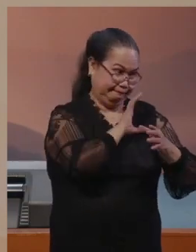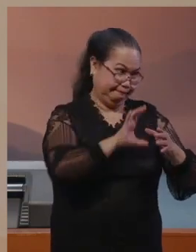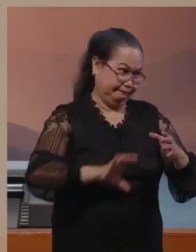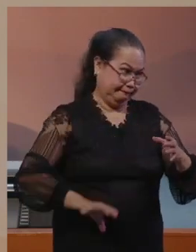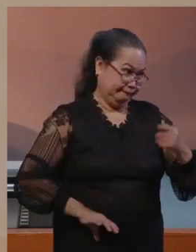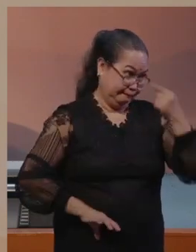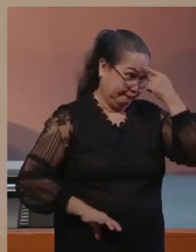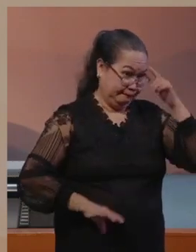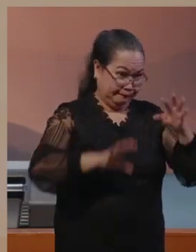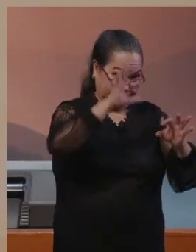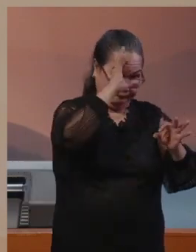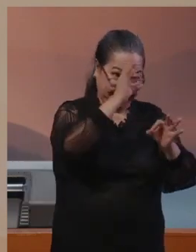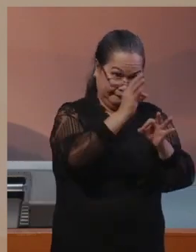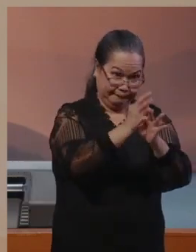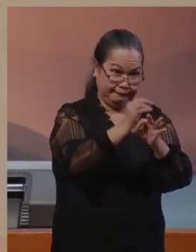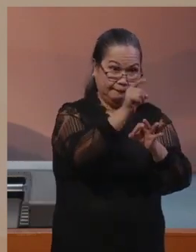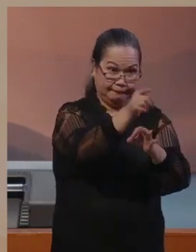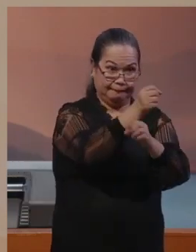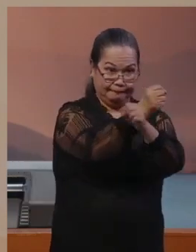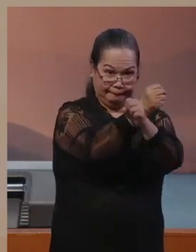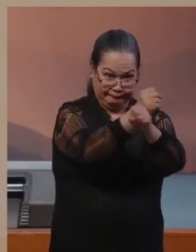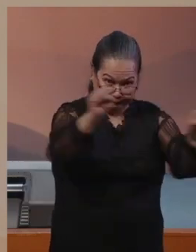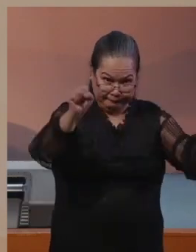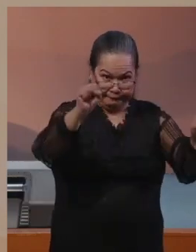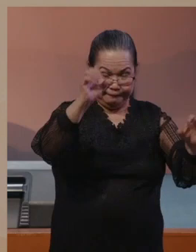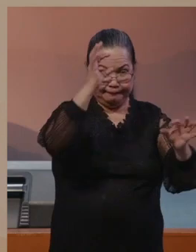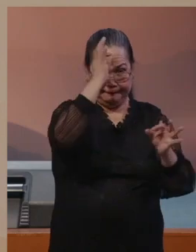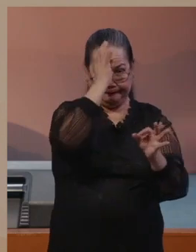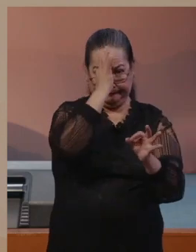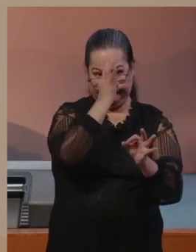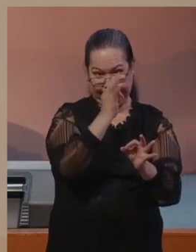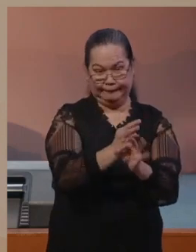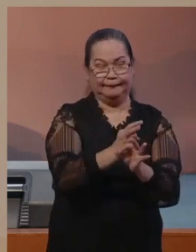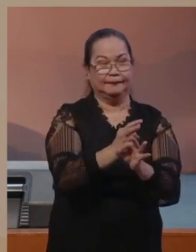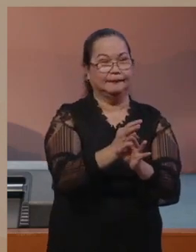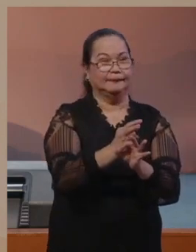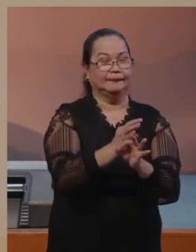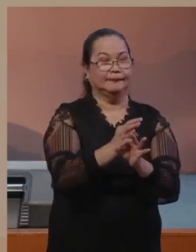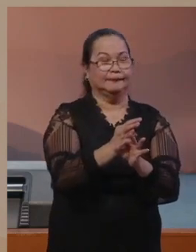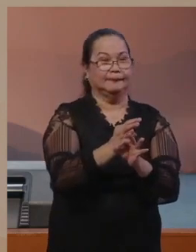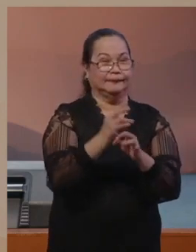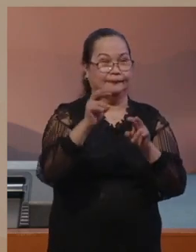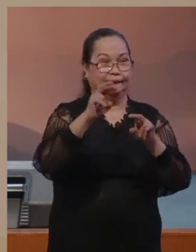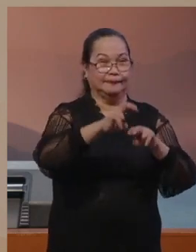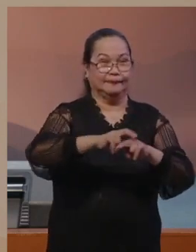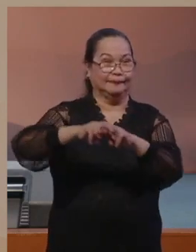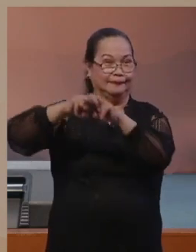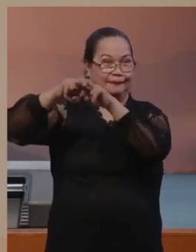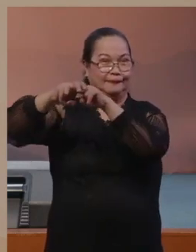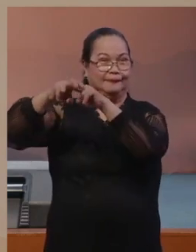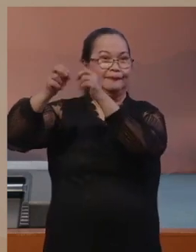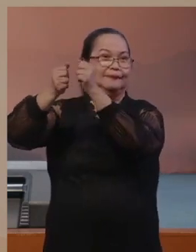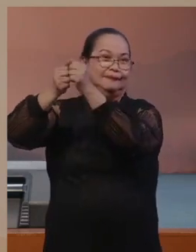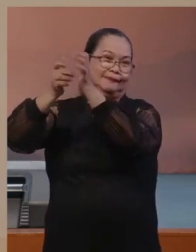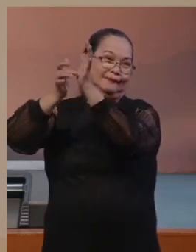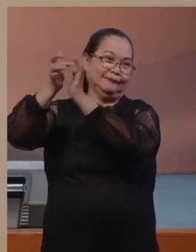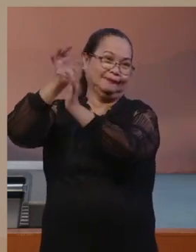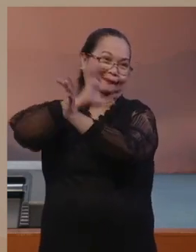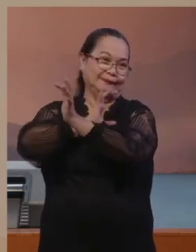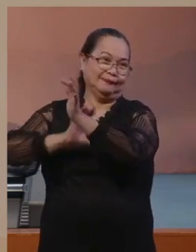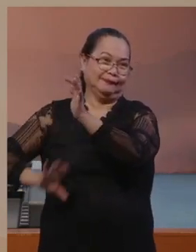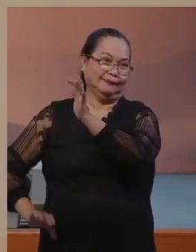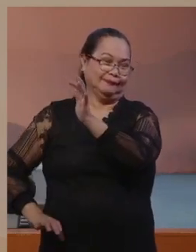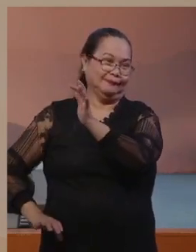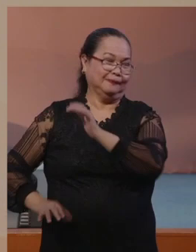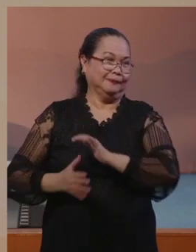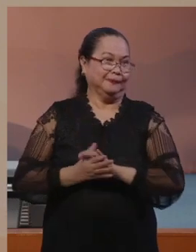For by faith are you saved. He made us alive in Christ and seated us in the heavenly realms with Christ.